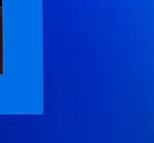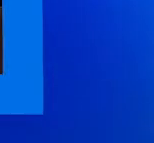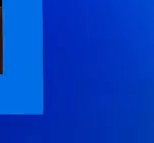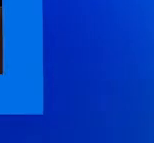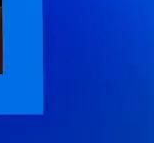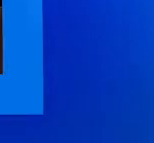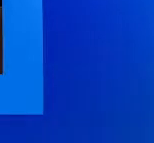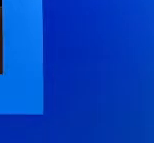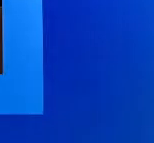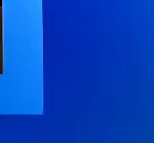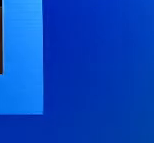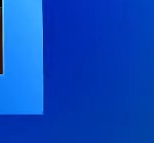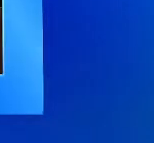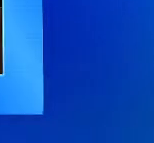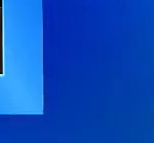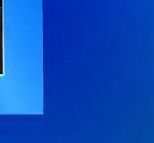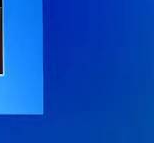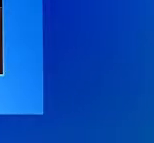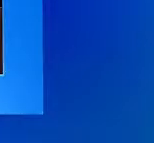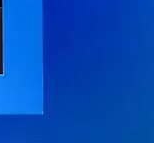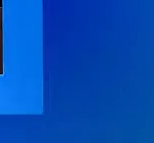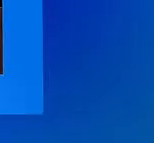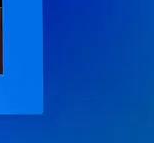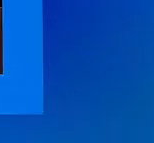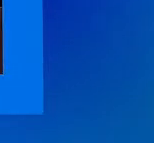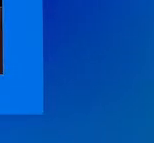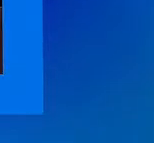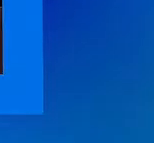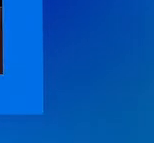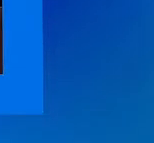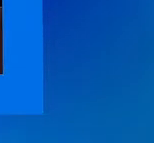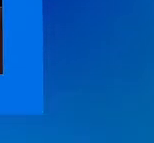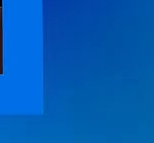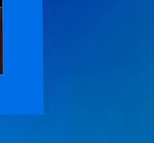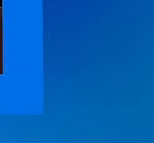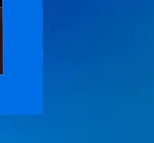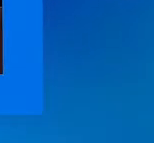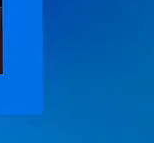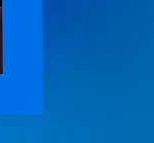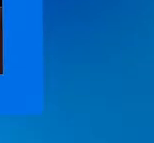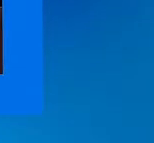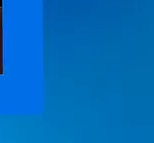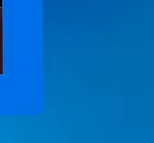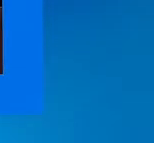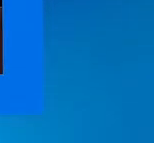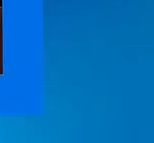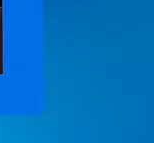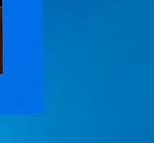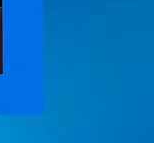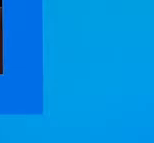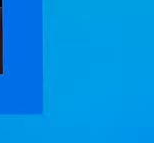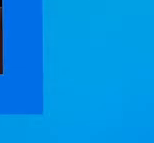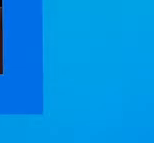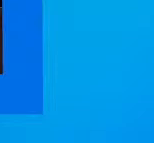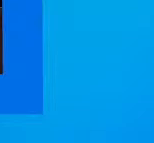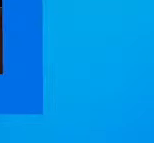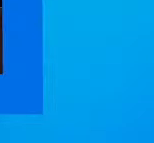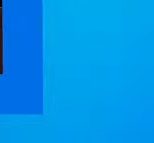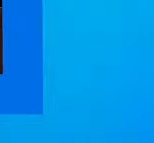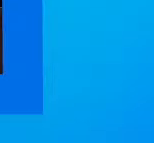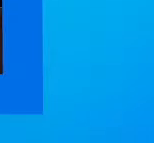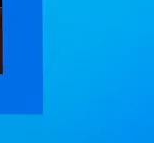précises dans votre vie ouvrez vos bouches matin dites tout Hérode qui